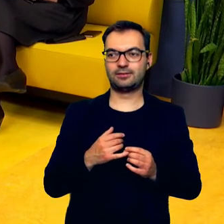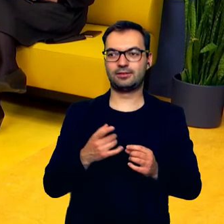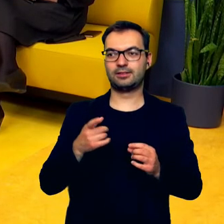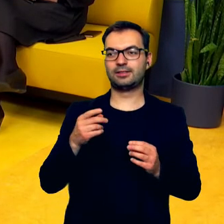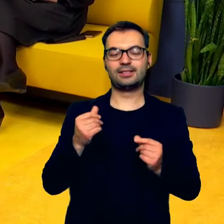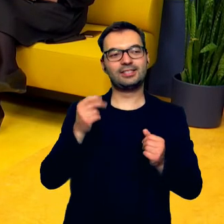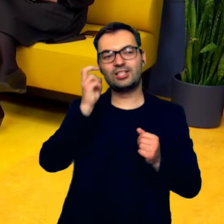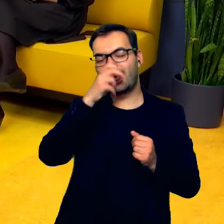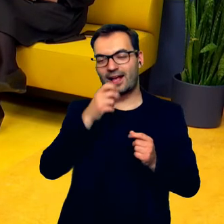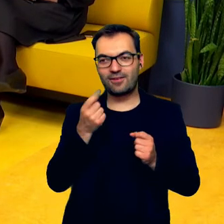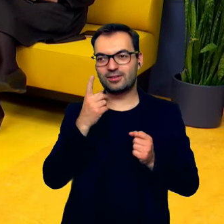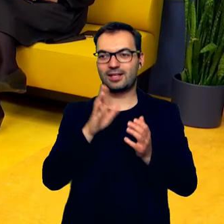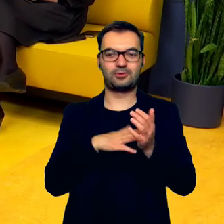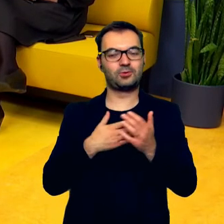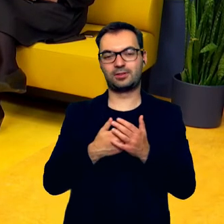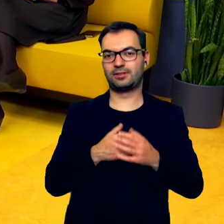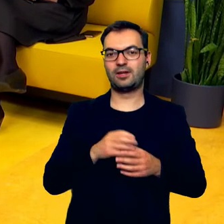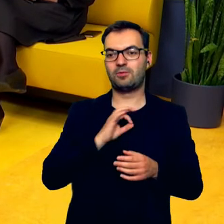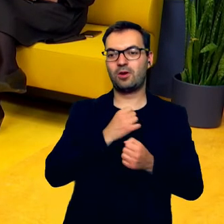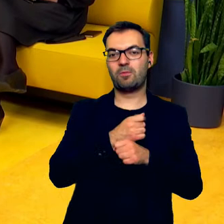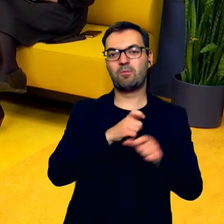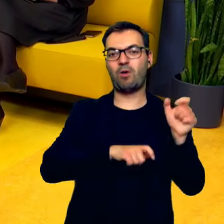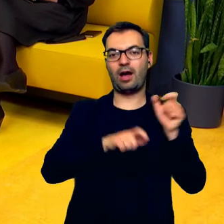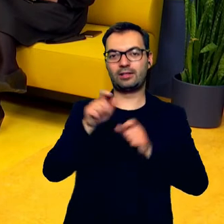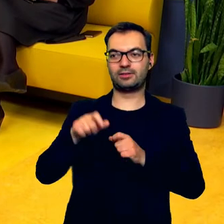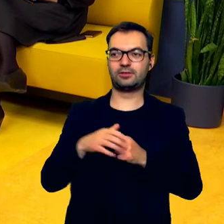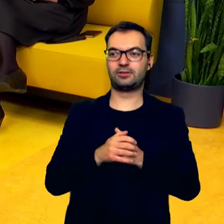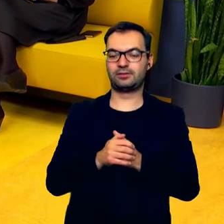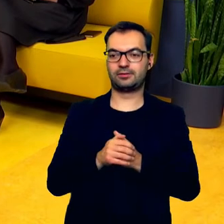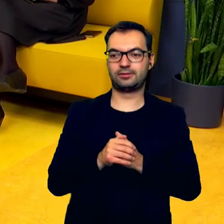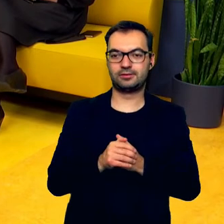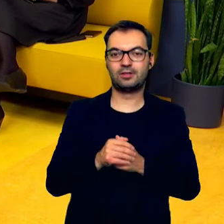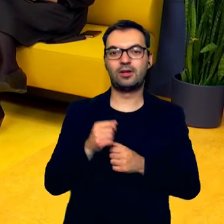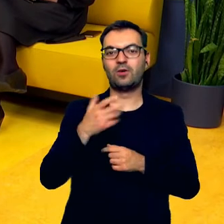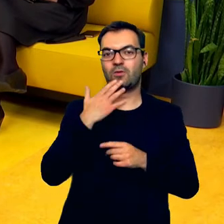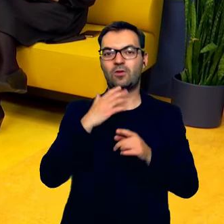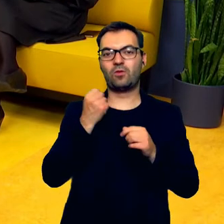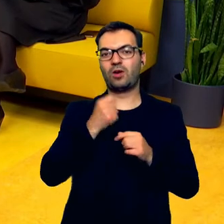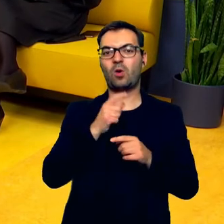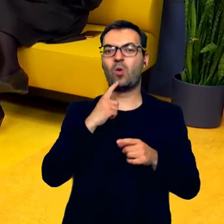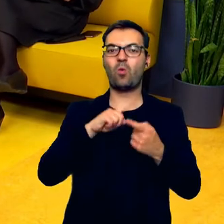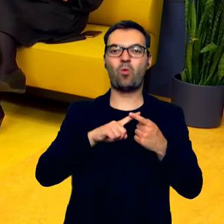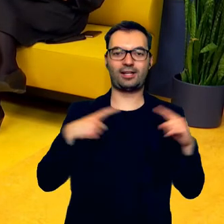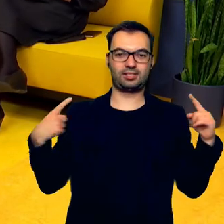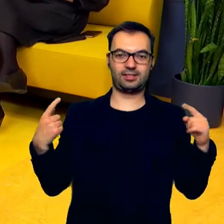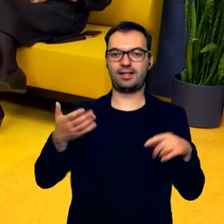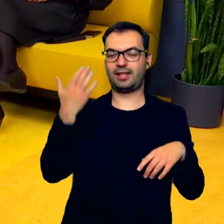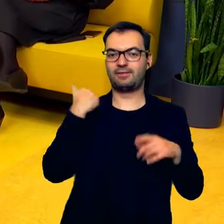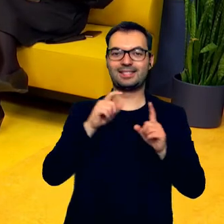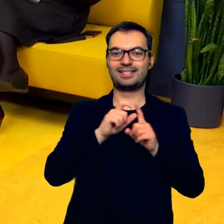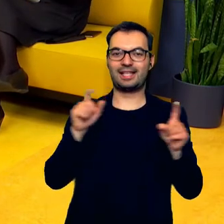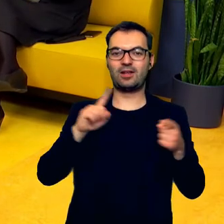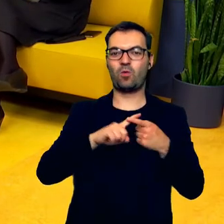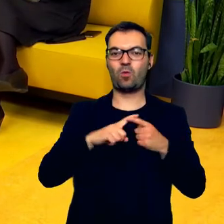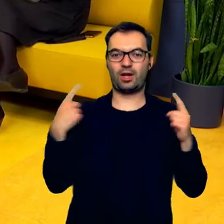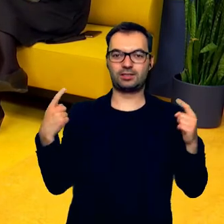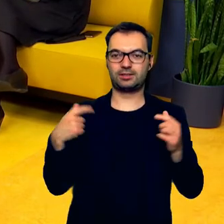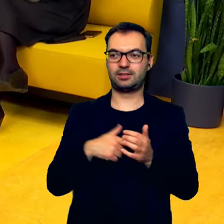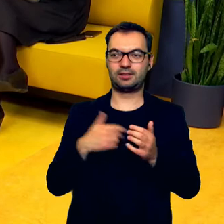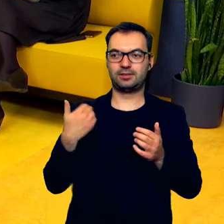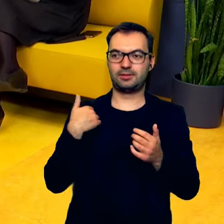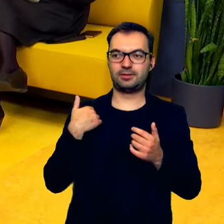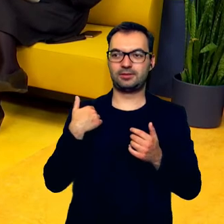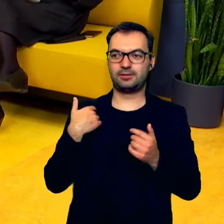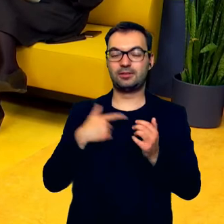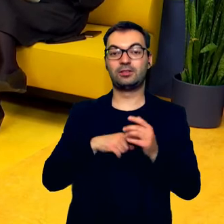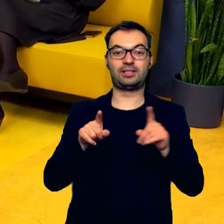obyczajowe smaczki, choćby to, że moi bohaterowie używają łaciny. Wtedy sentencje łacińskie były